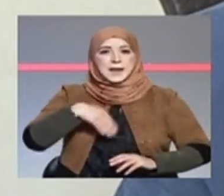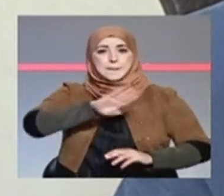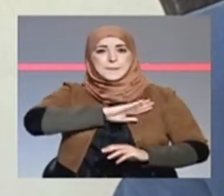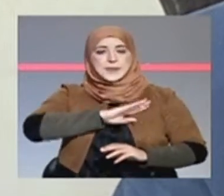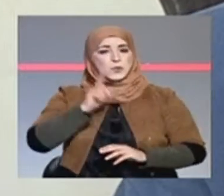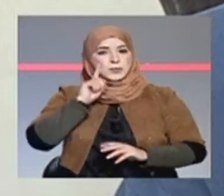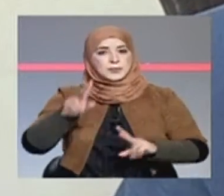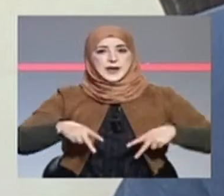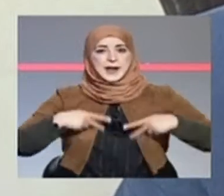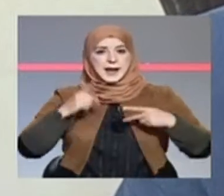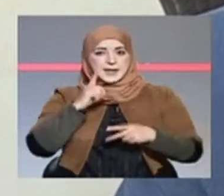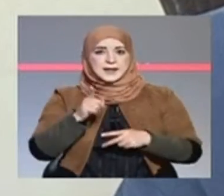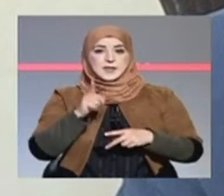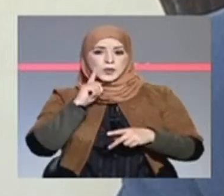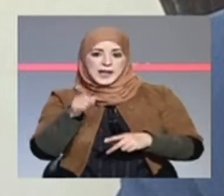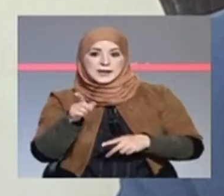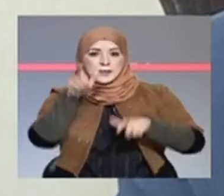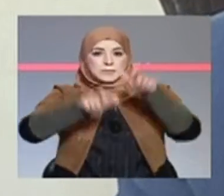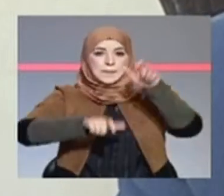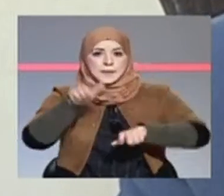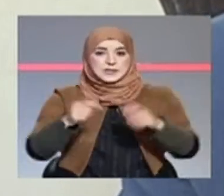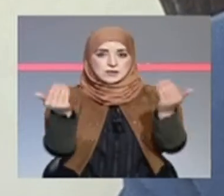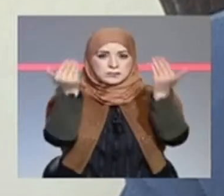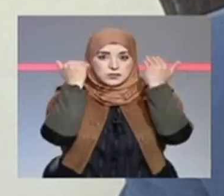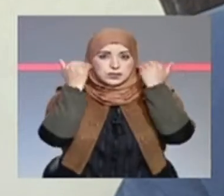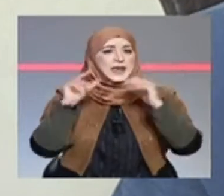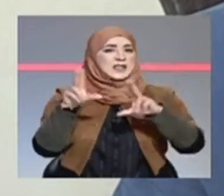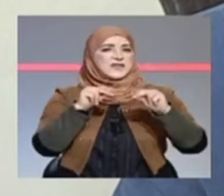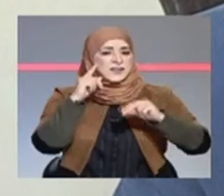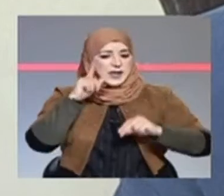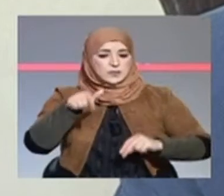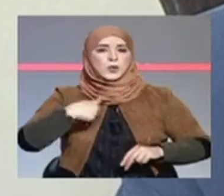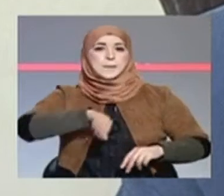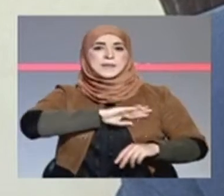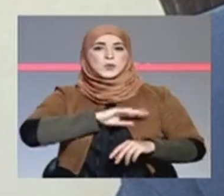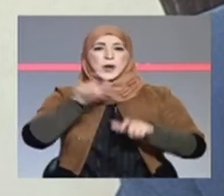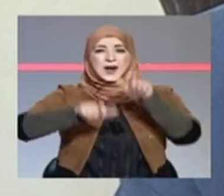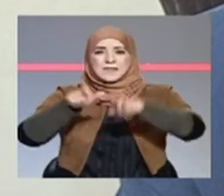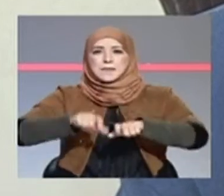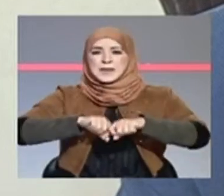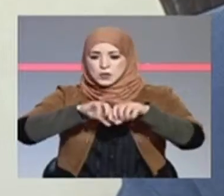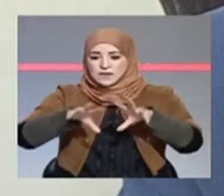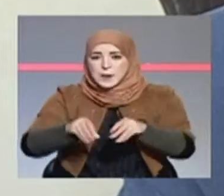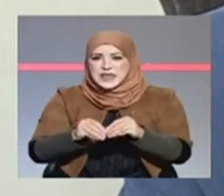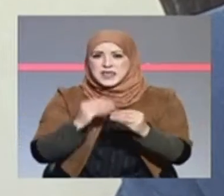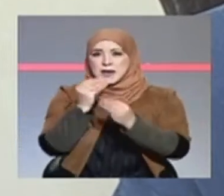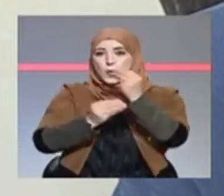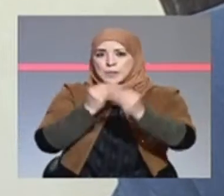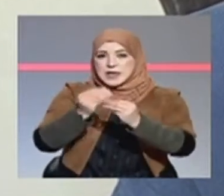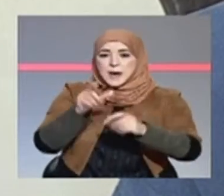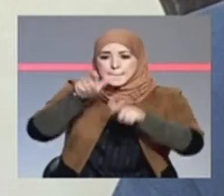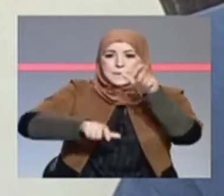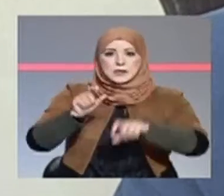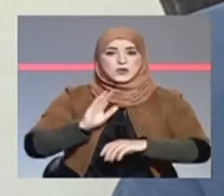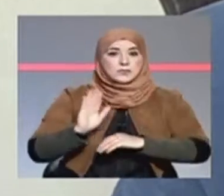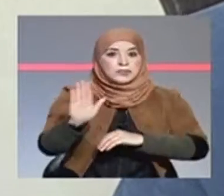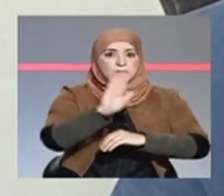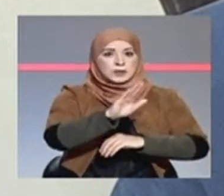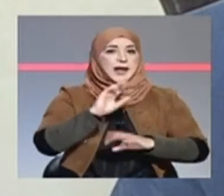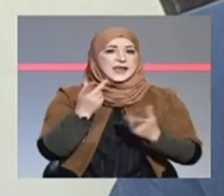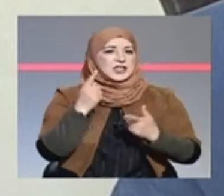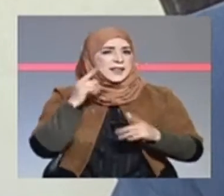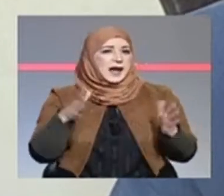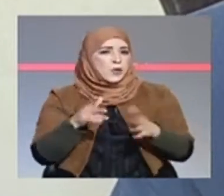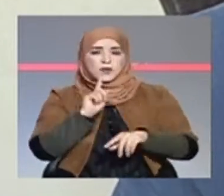حياه وانت حتى تتهور مسؤول على حياه الاخرين وهذا مش فقط لدعوه على الخوف بل ان كمواطن